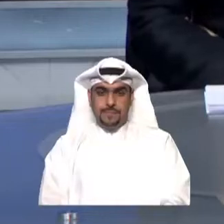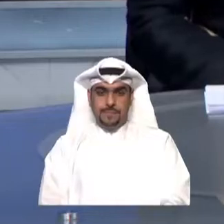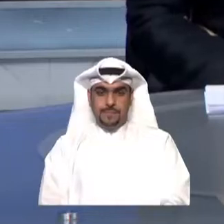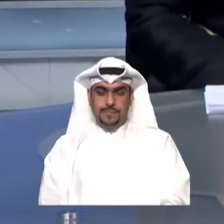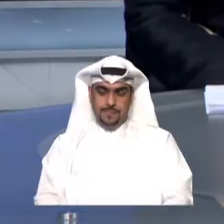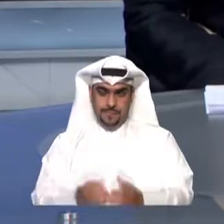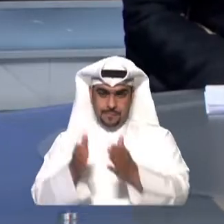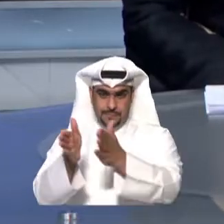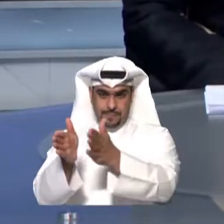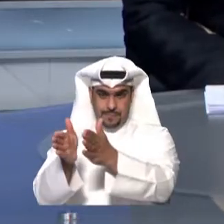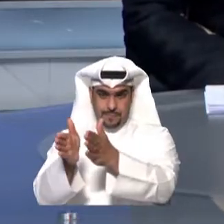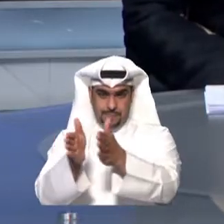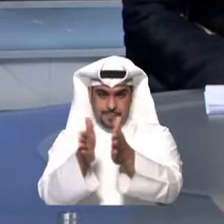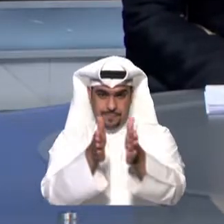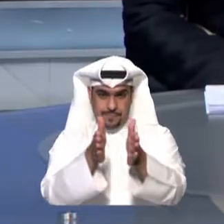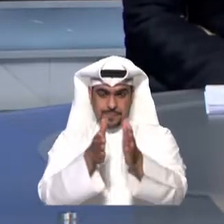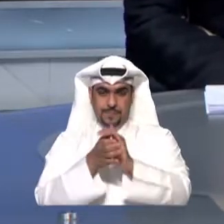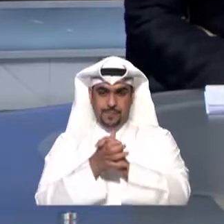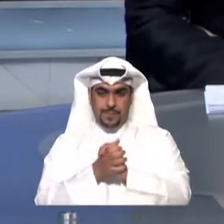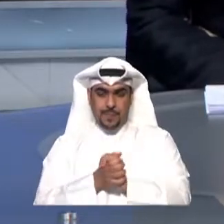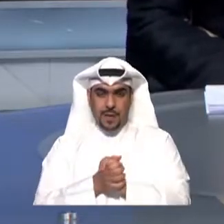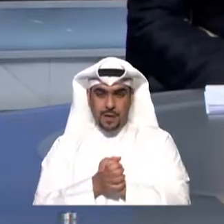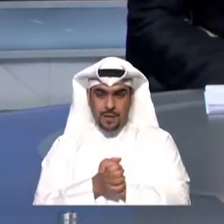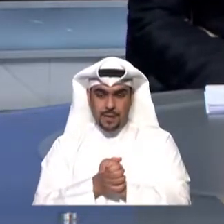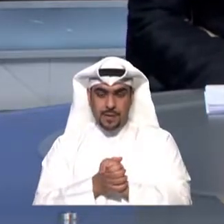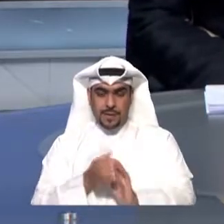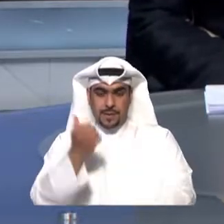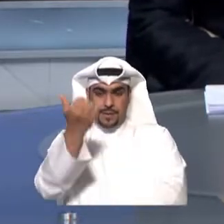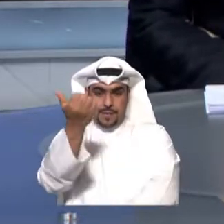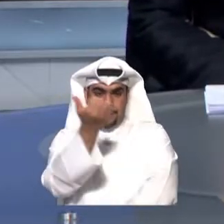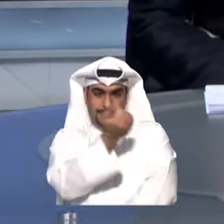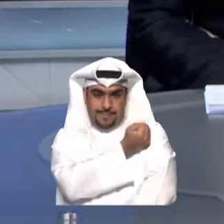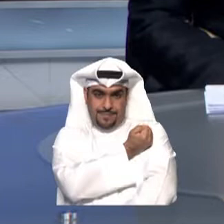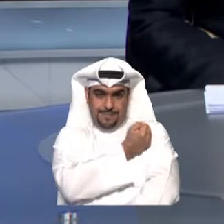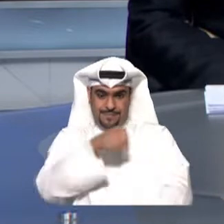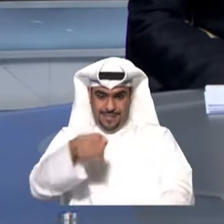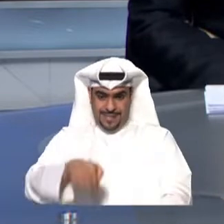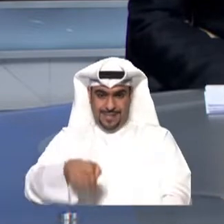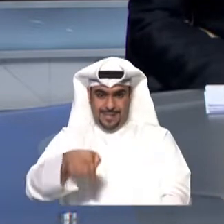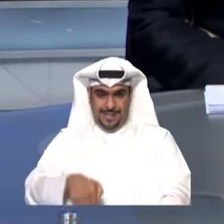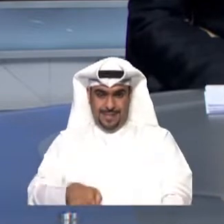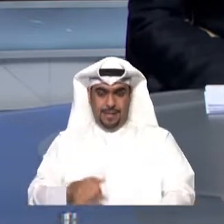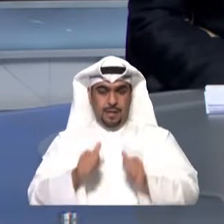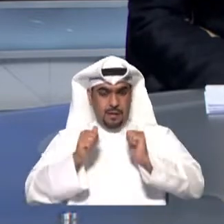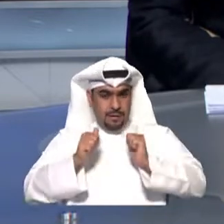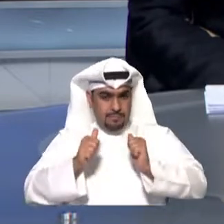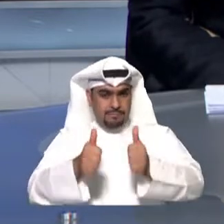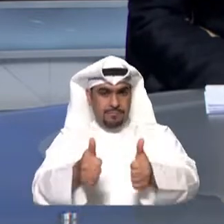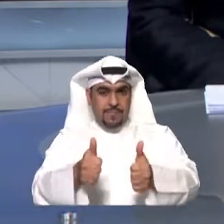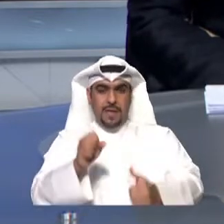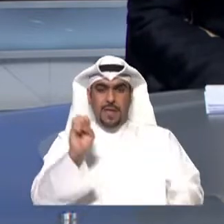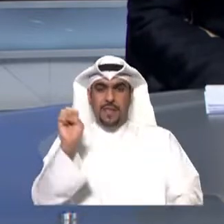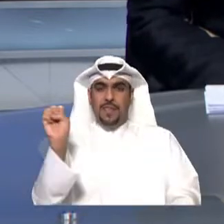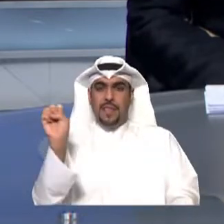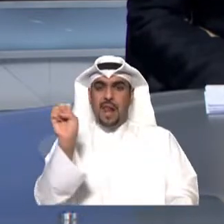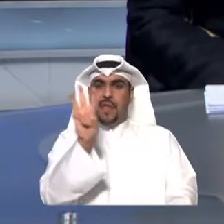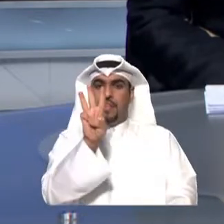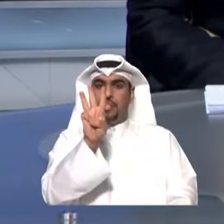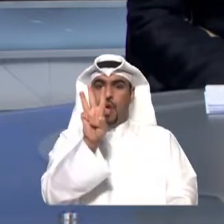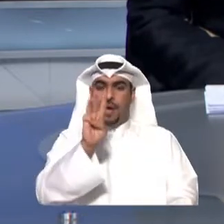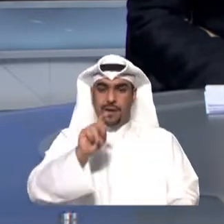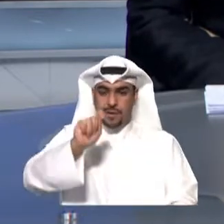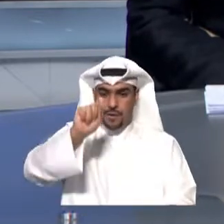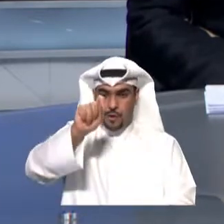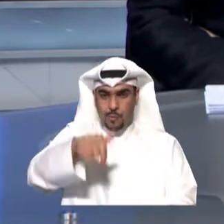وفي سياق متصل، الحملة الوطنية للتطعيم تدخل شهر الثالث وسط إقبال كبير من قبل المواطنين والمقيمين الراغبين